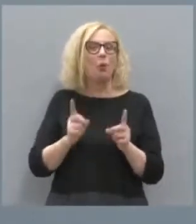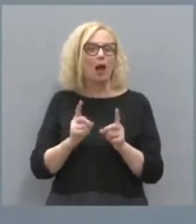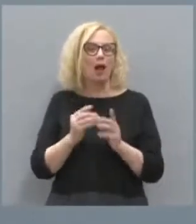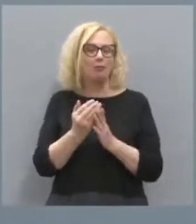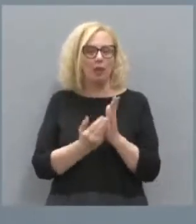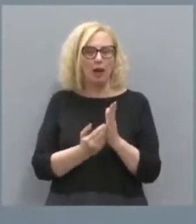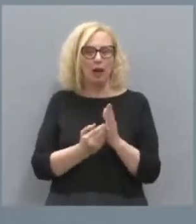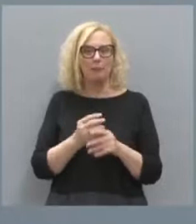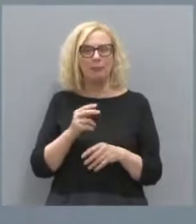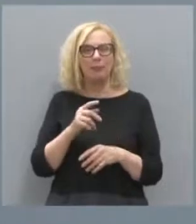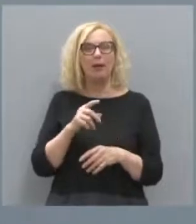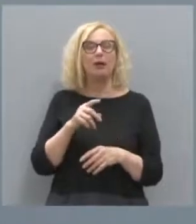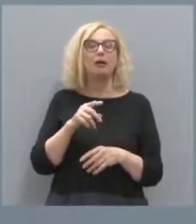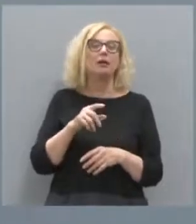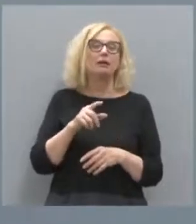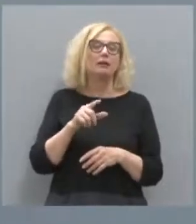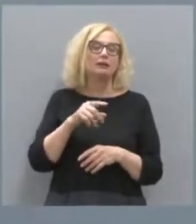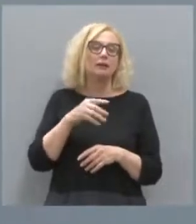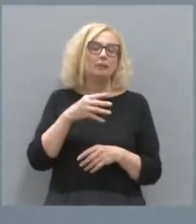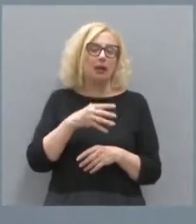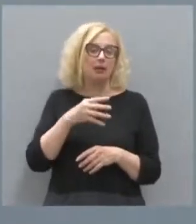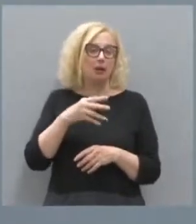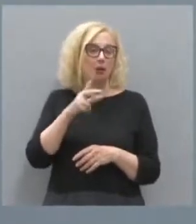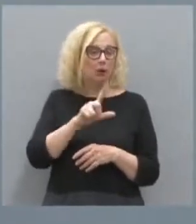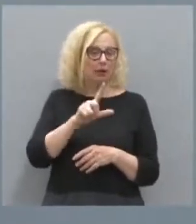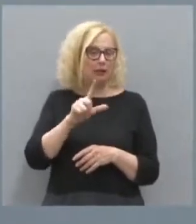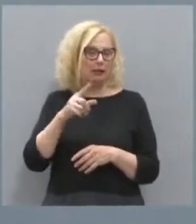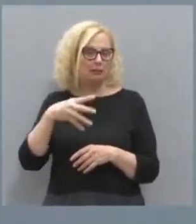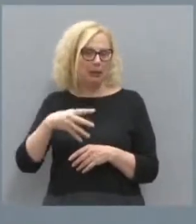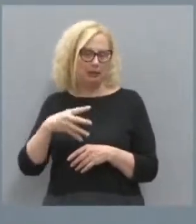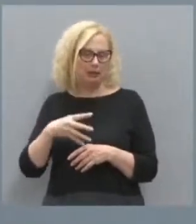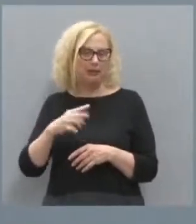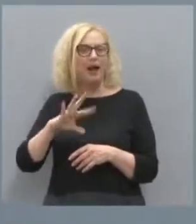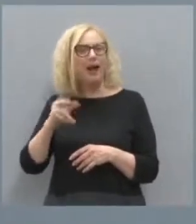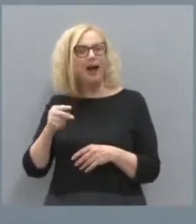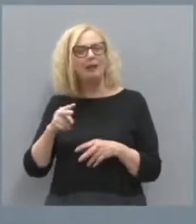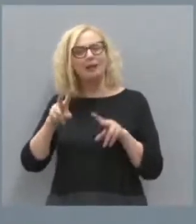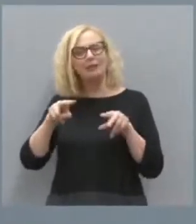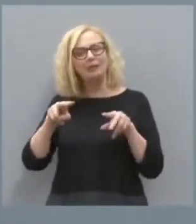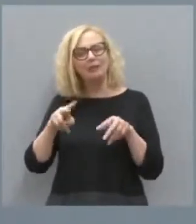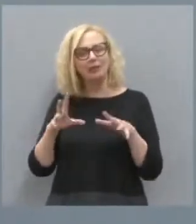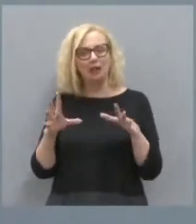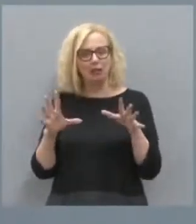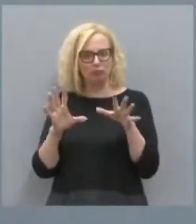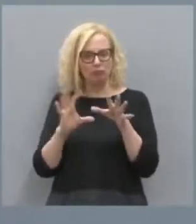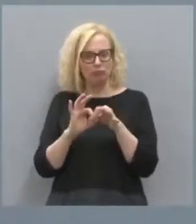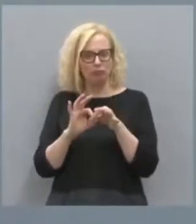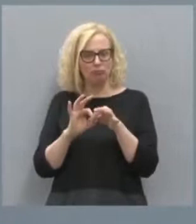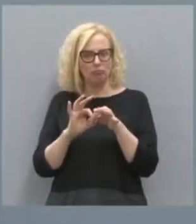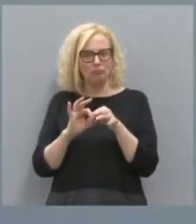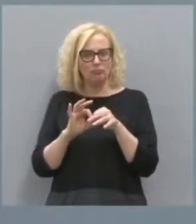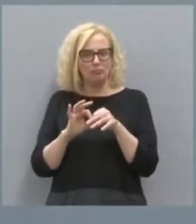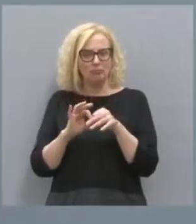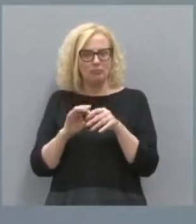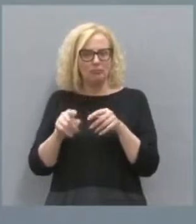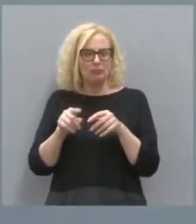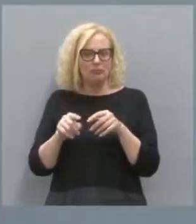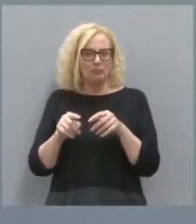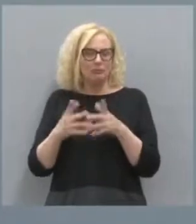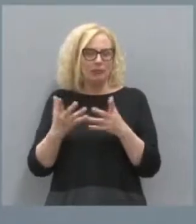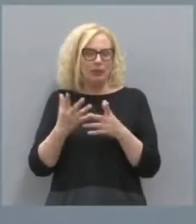le altre lo facciamo quando di fatto il personale era in una situazione di anche di